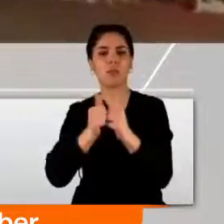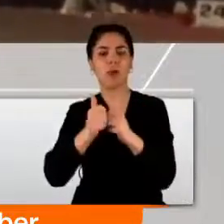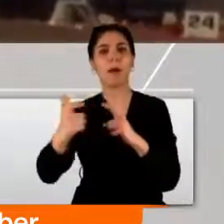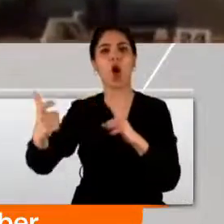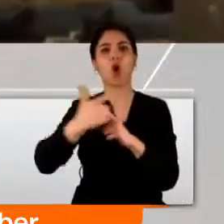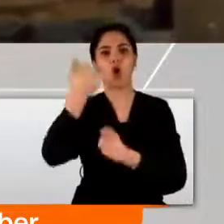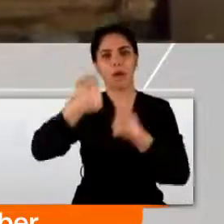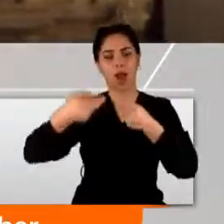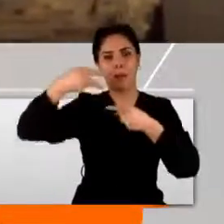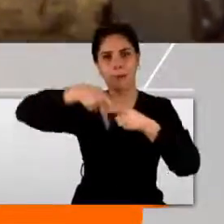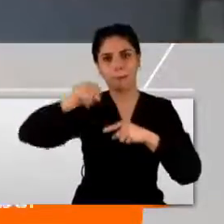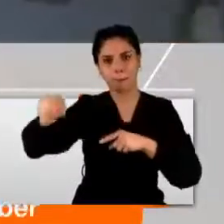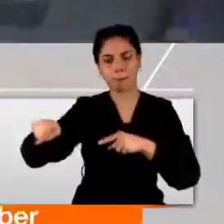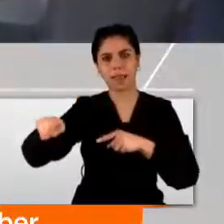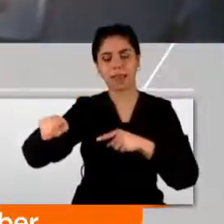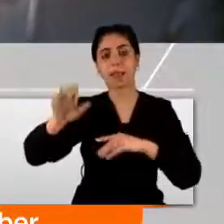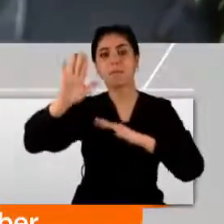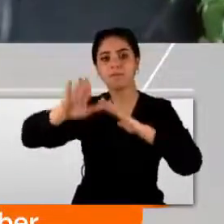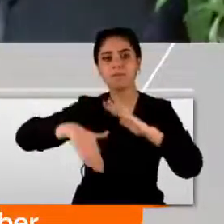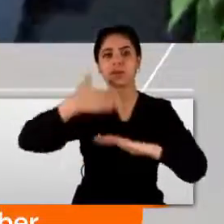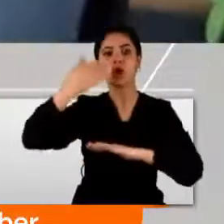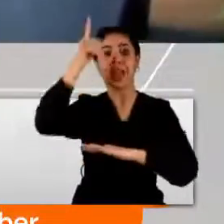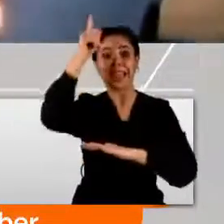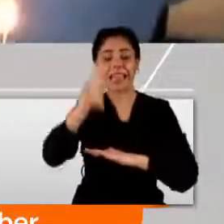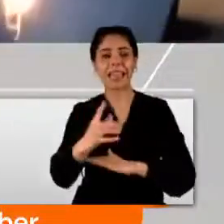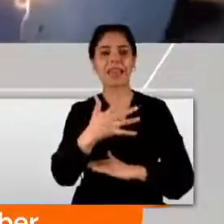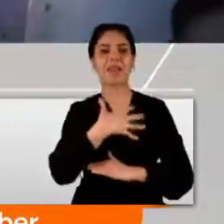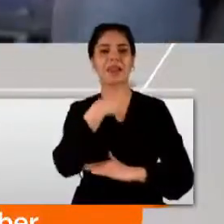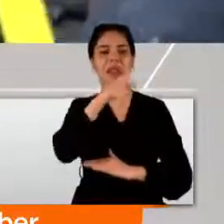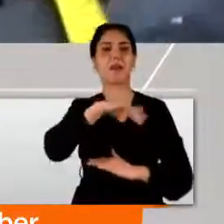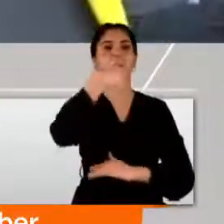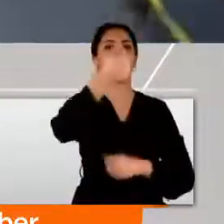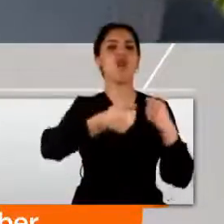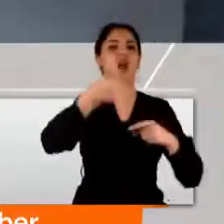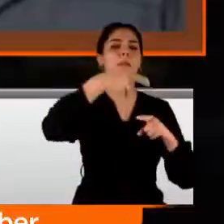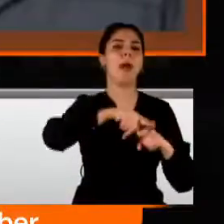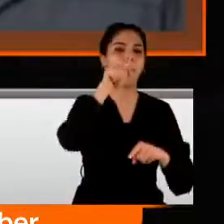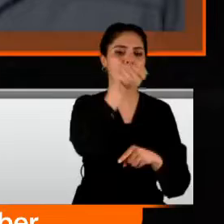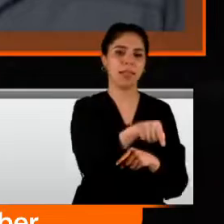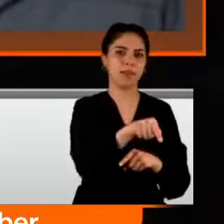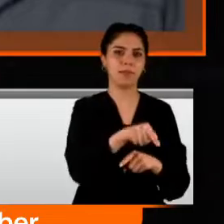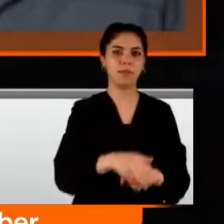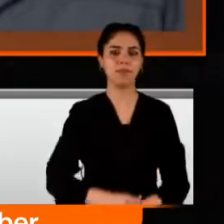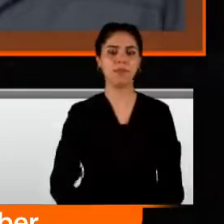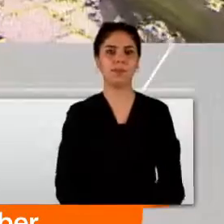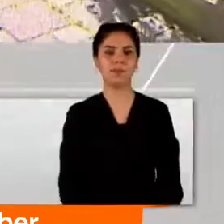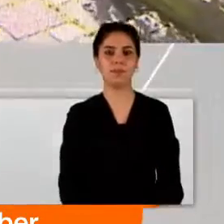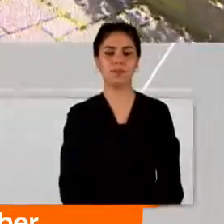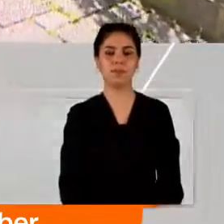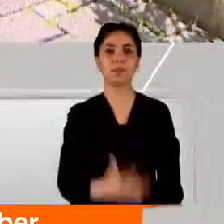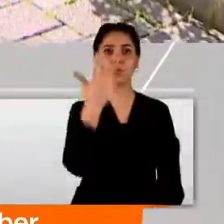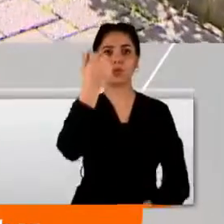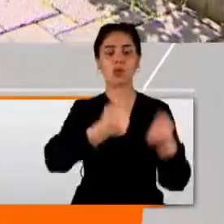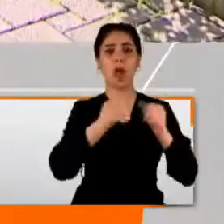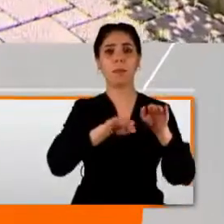araca bindirdi ve uzun bir aranın ardından ilk kez kendisi başka bir araçla seyahat etti. 3